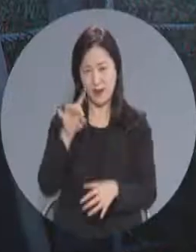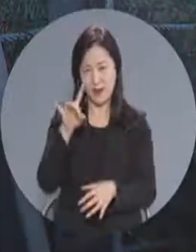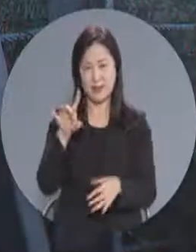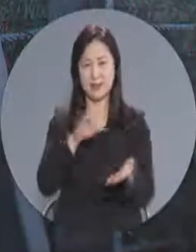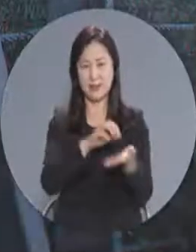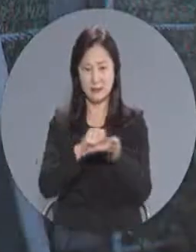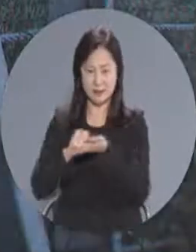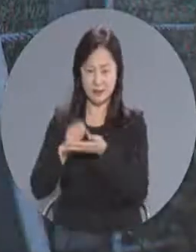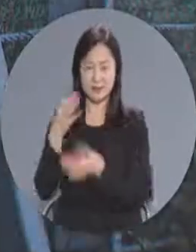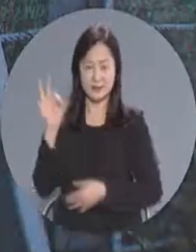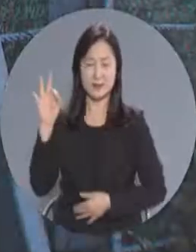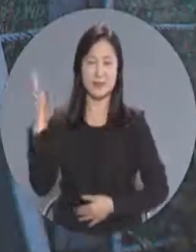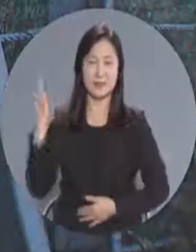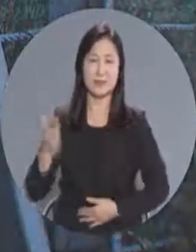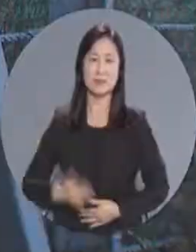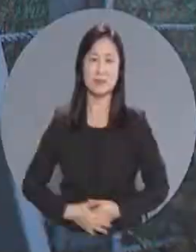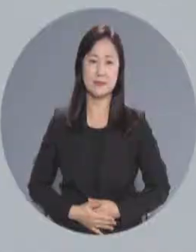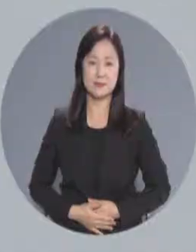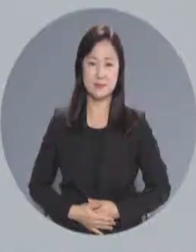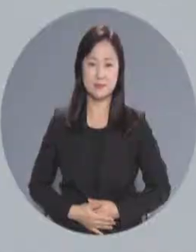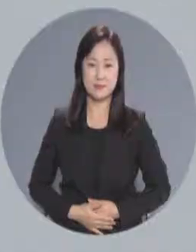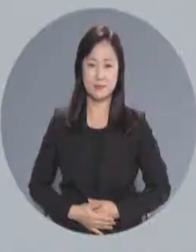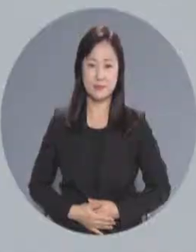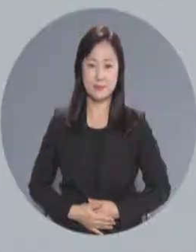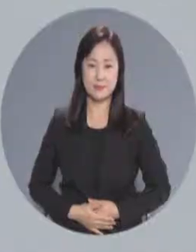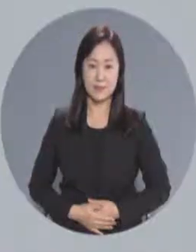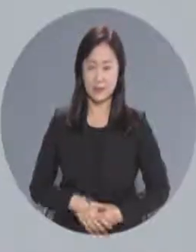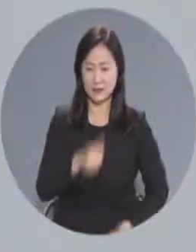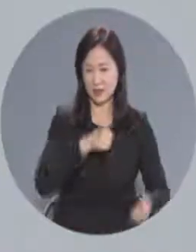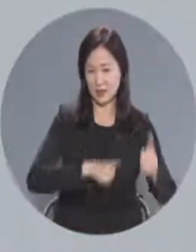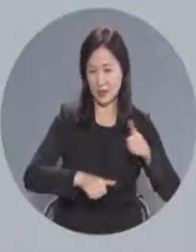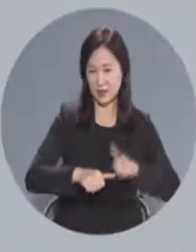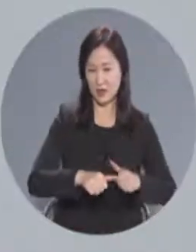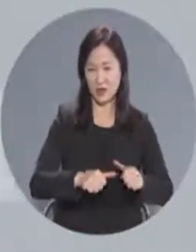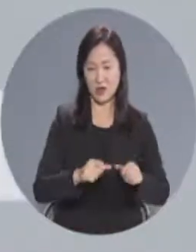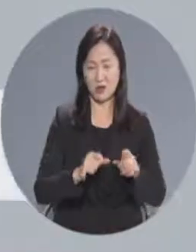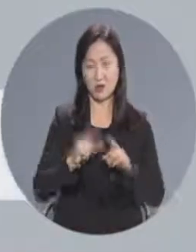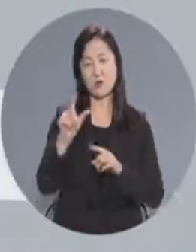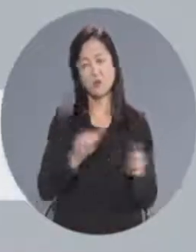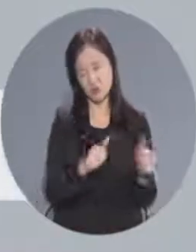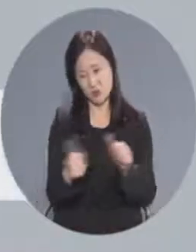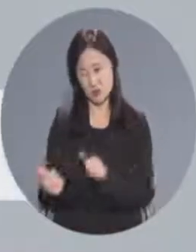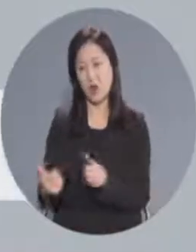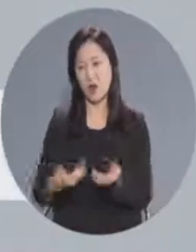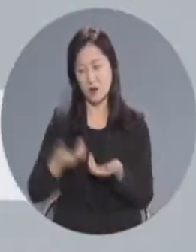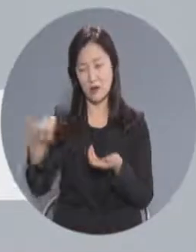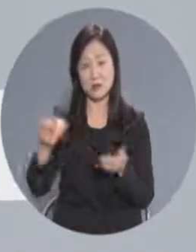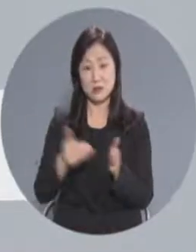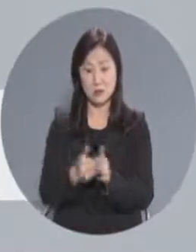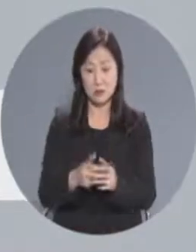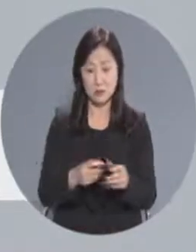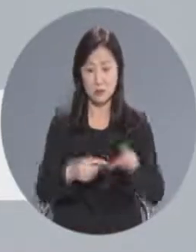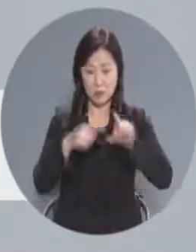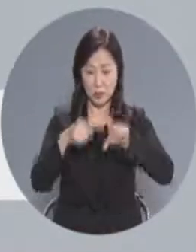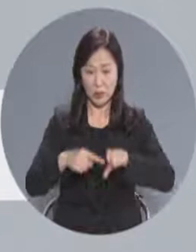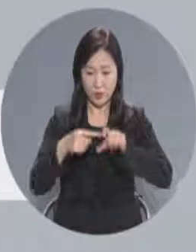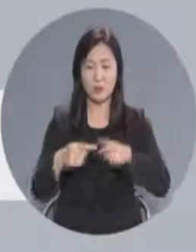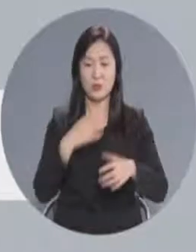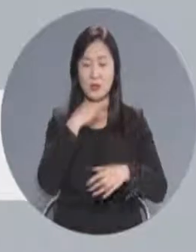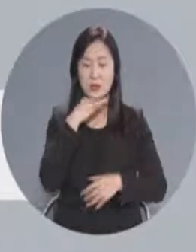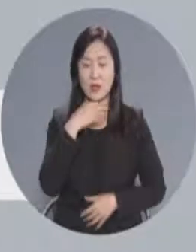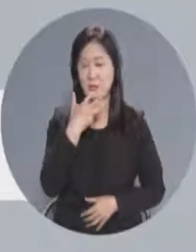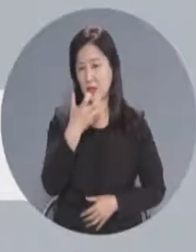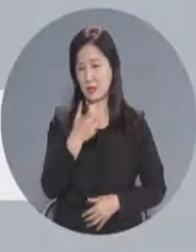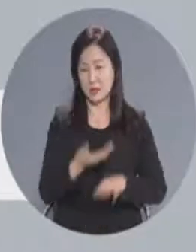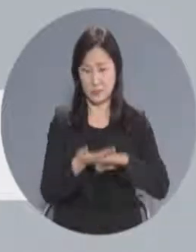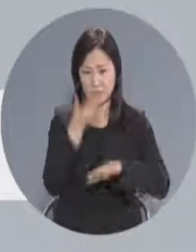성과라는 평가가 나오고 있습니다. 실제는 이 세대가 거의 좀 많이 돌아가셨고 평균 연령이 80세입니다. 신빙 쓰는 자료,